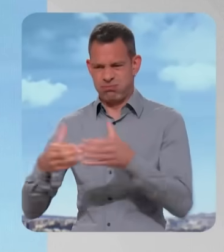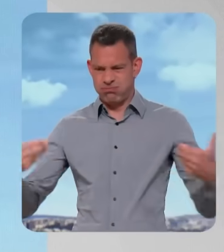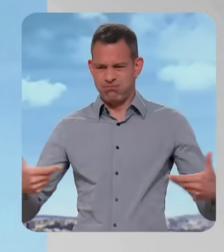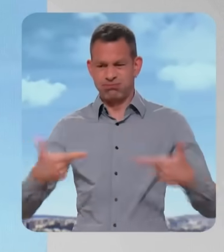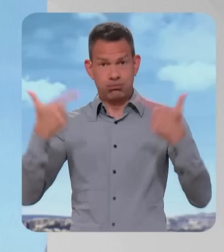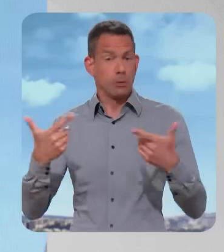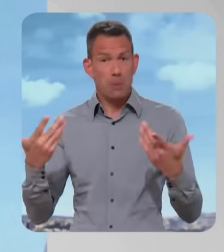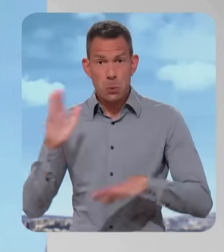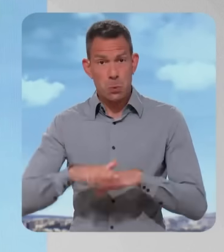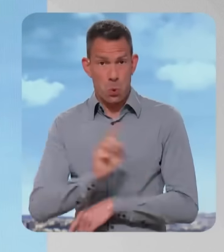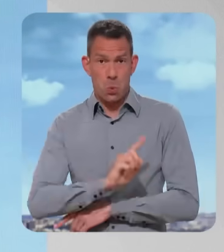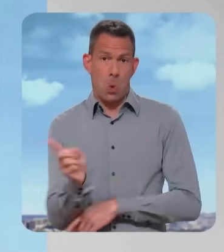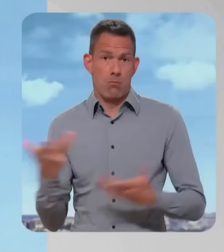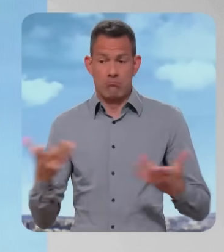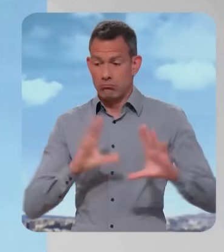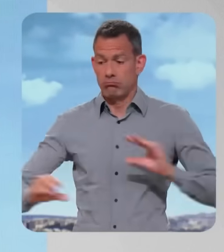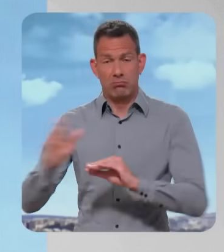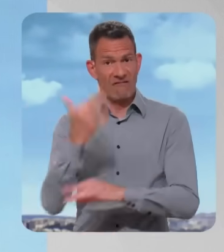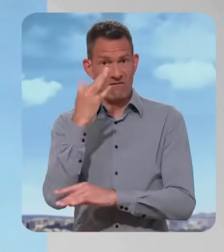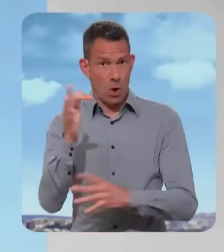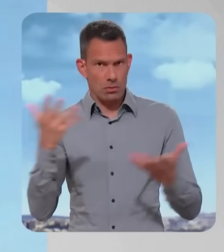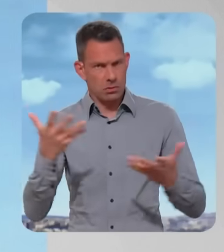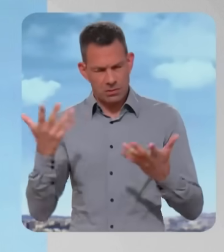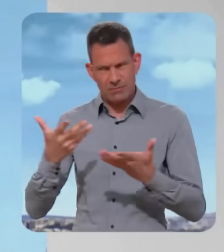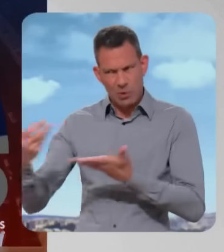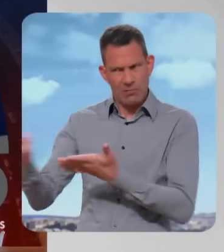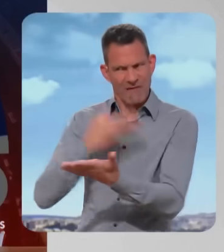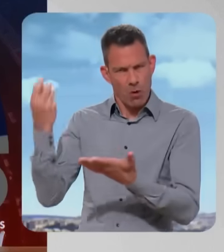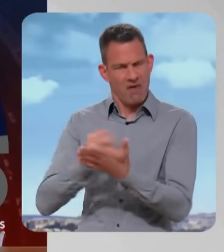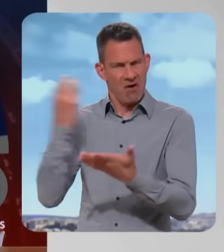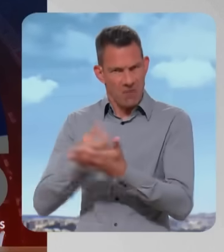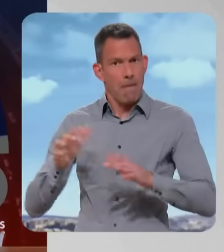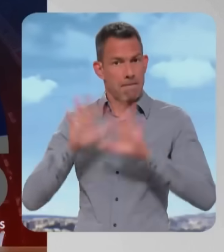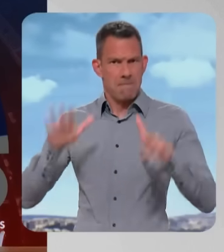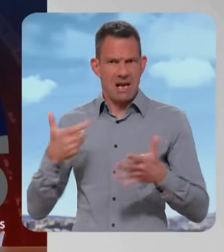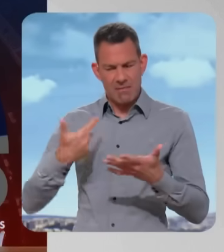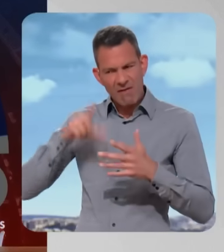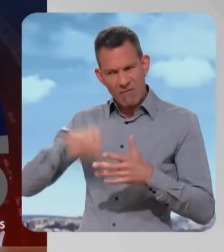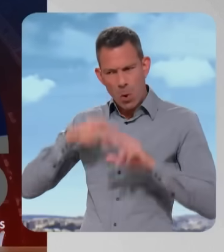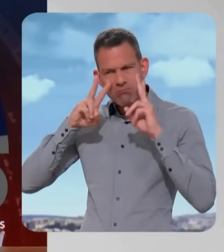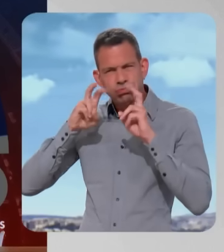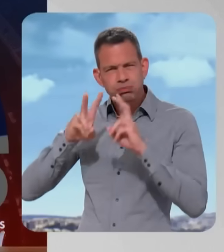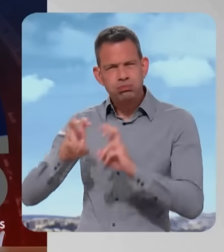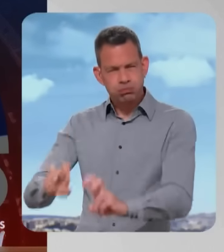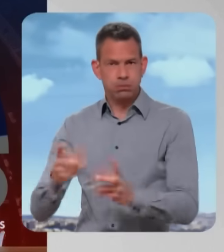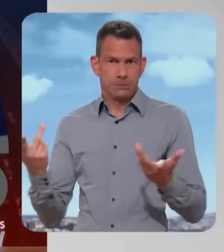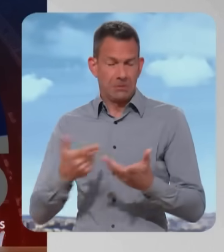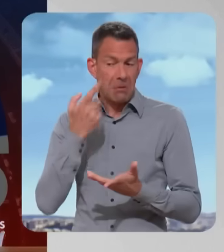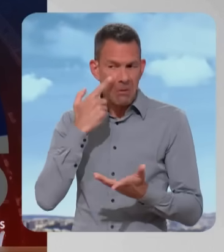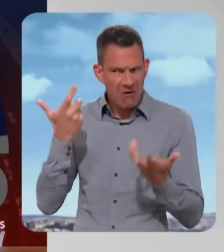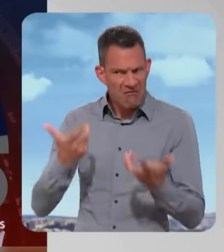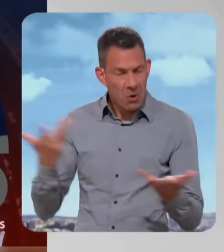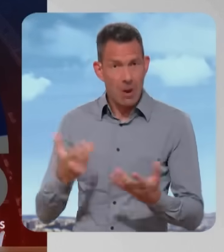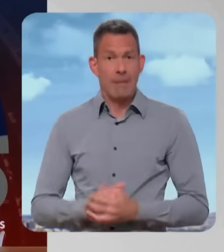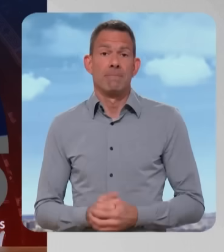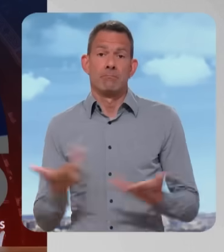Français ont voulu nous envoyer beaucoup de messages il va falloir les décrire au fur et à mesure mais ce que l'on voit c'est qu'effectivement